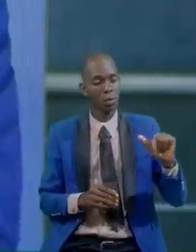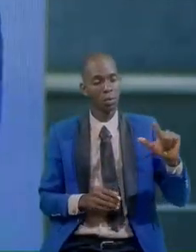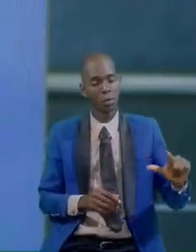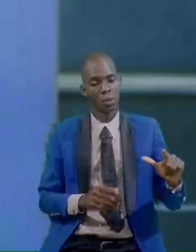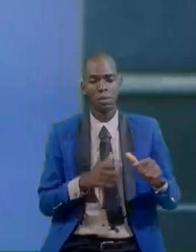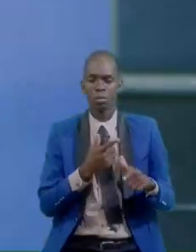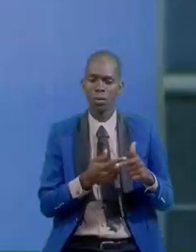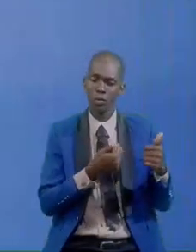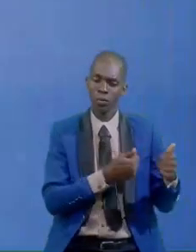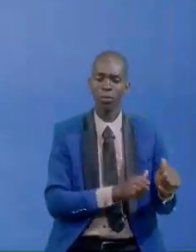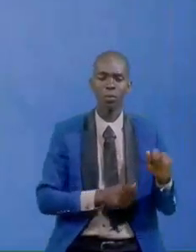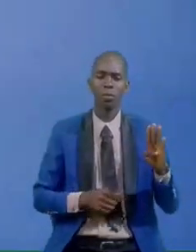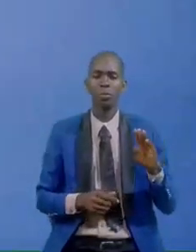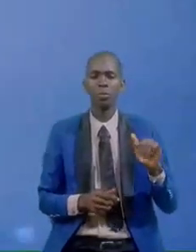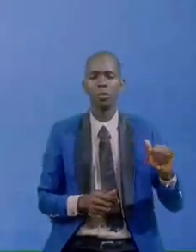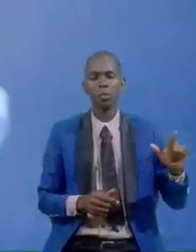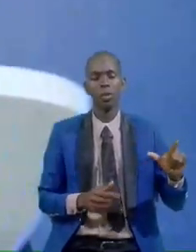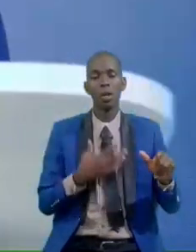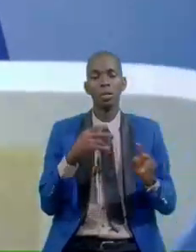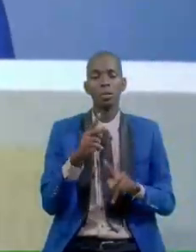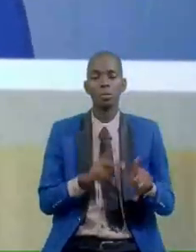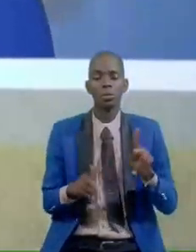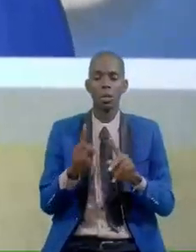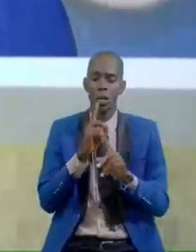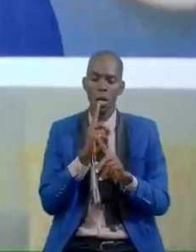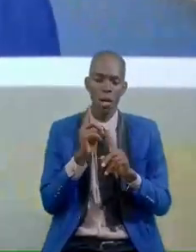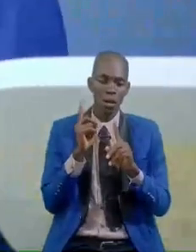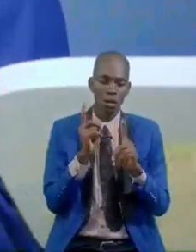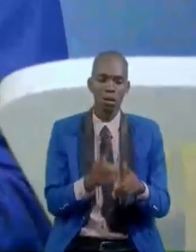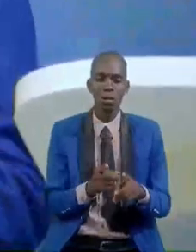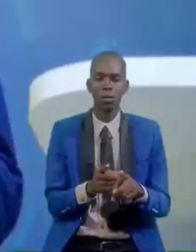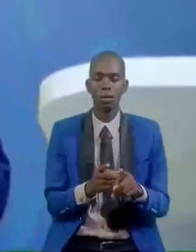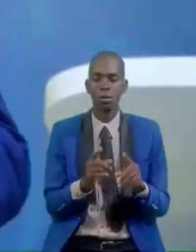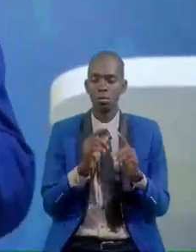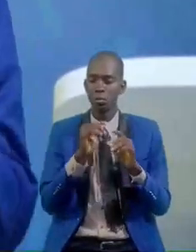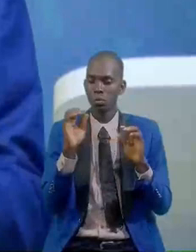allez après lui. Le peuple ne lui répondit rien.